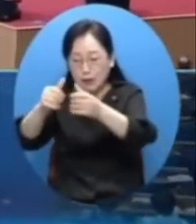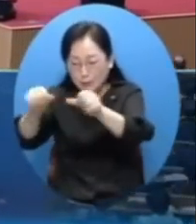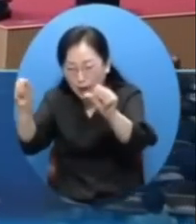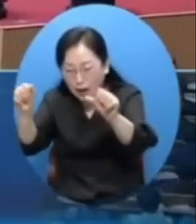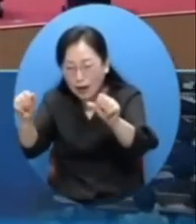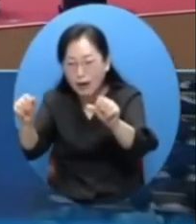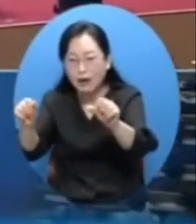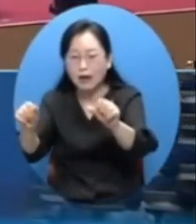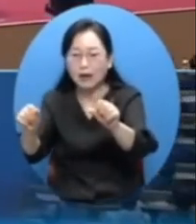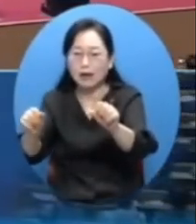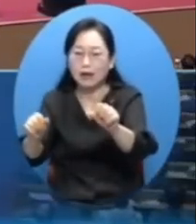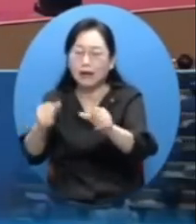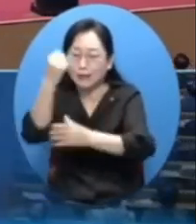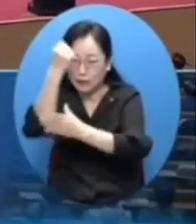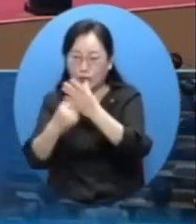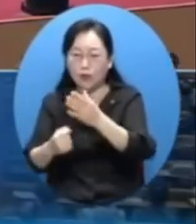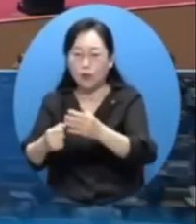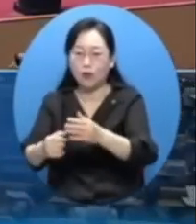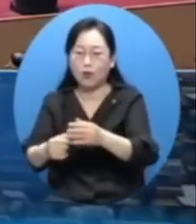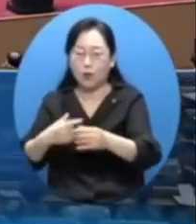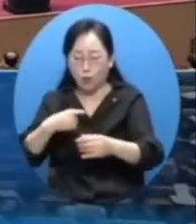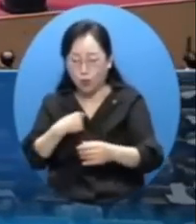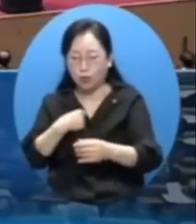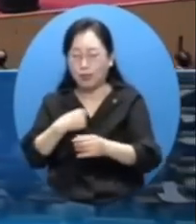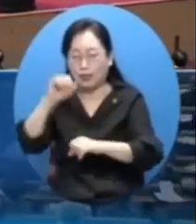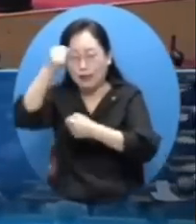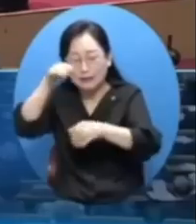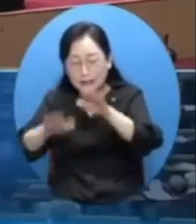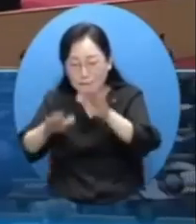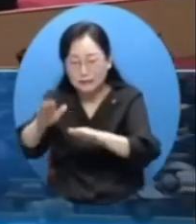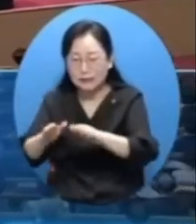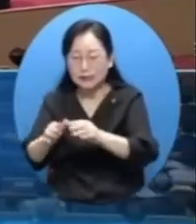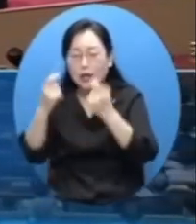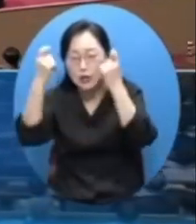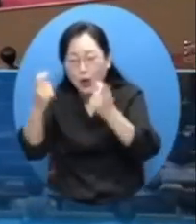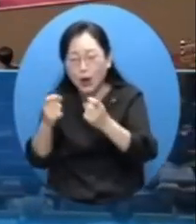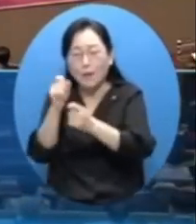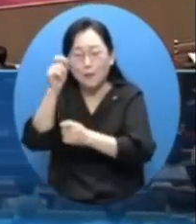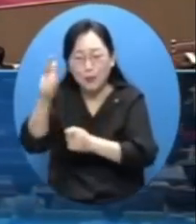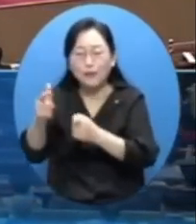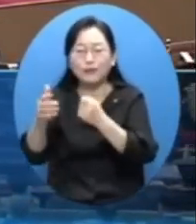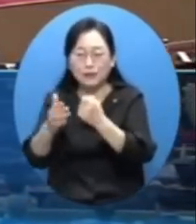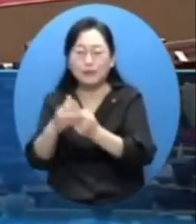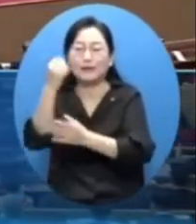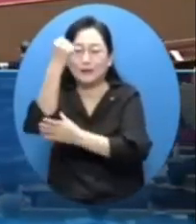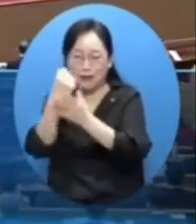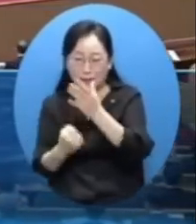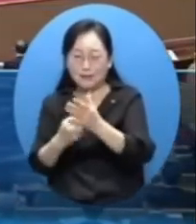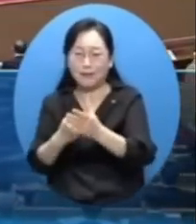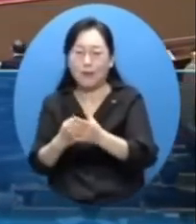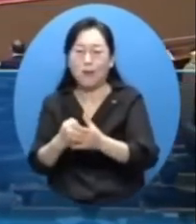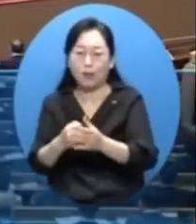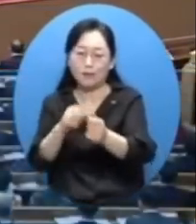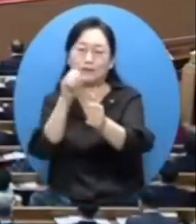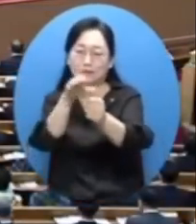되었으며 우리의 이 옷과 신도 여행이 매우 길었으므로 낡아졌나이다 한지라.